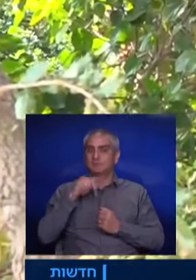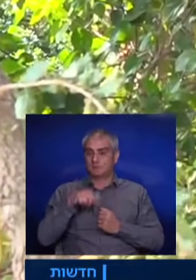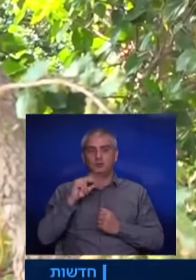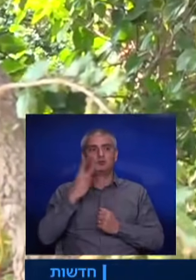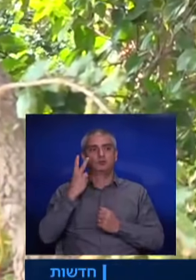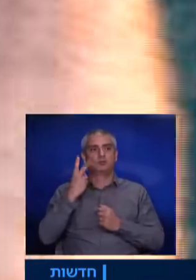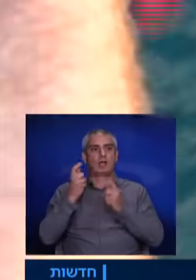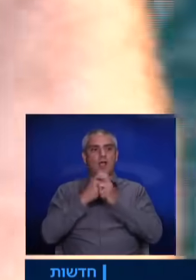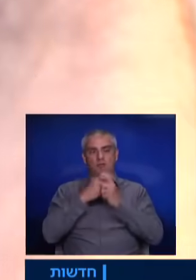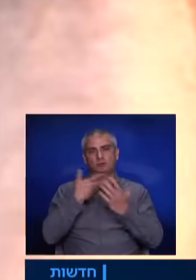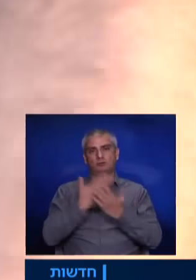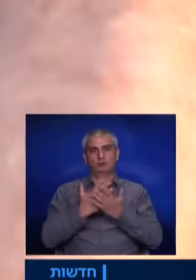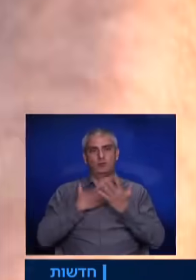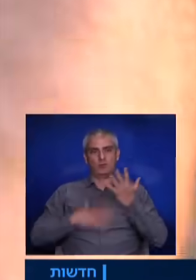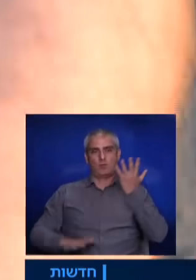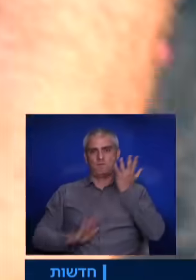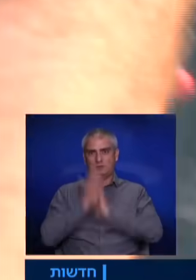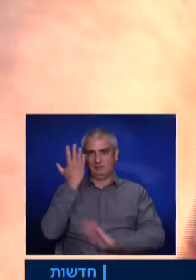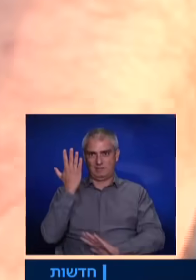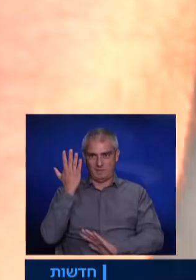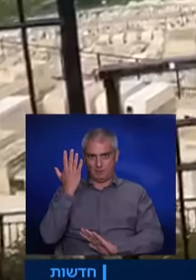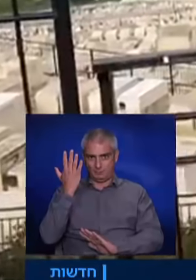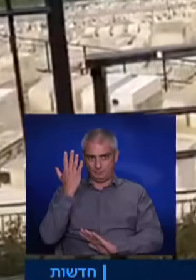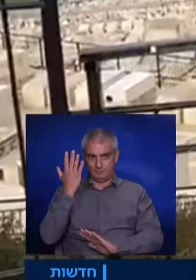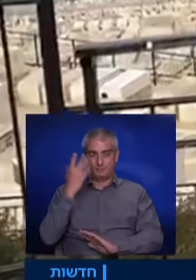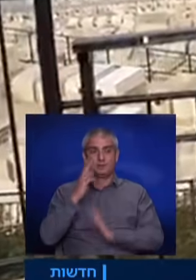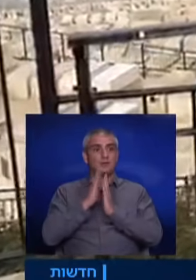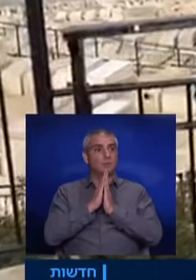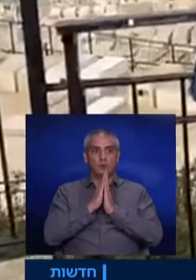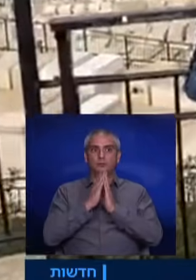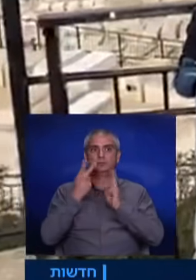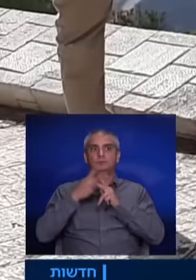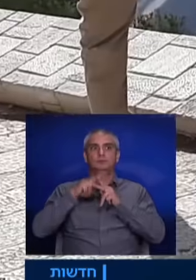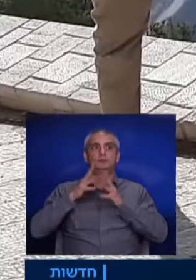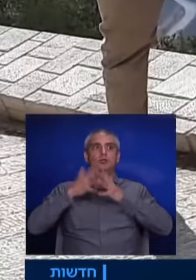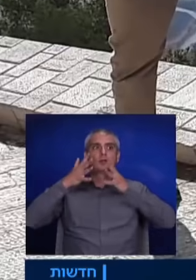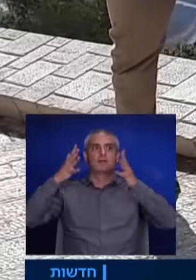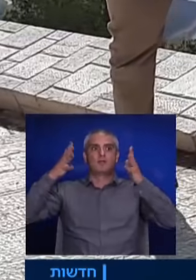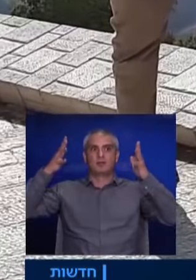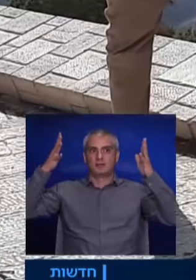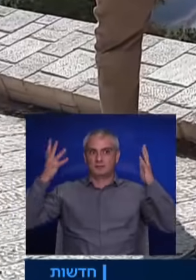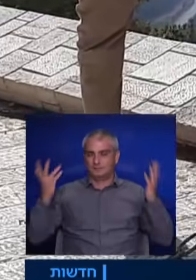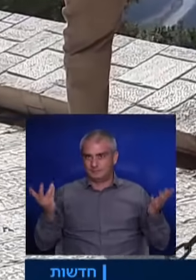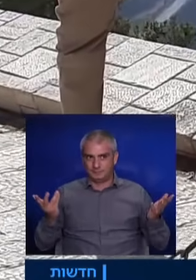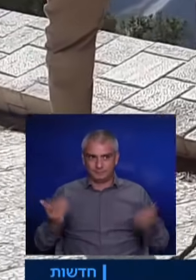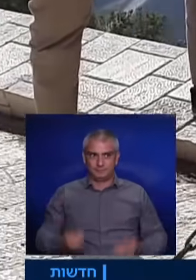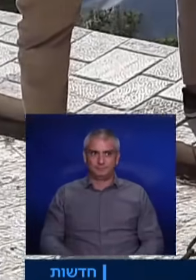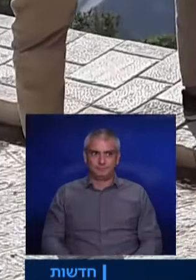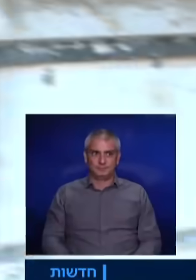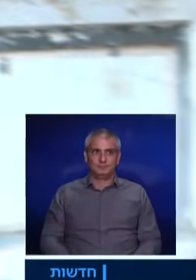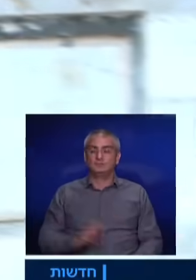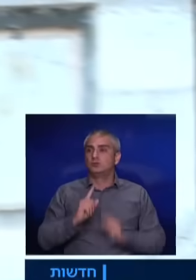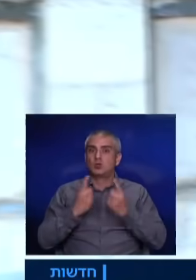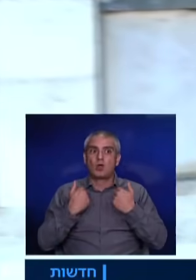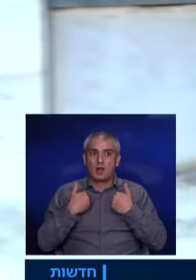שתי חברות המציעות שירותי שריפת גופות והביקוש לדבריהם רק הולך וגובר. מה שקורה